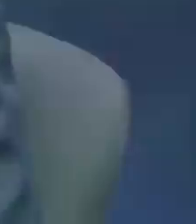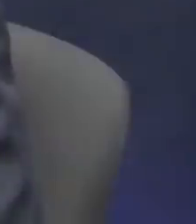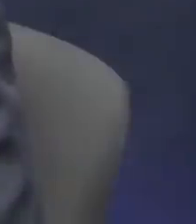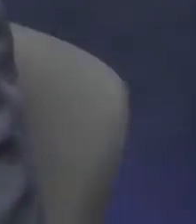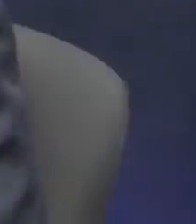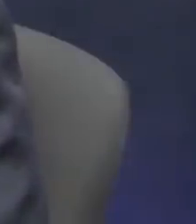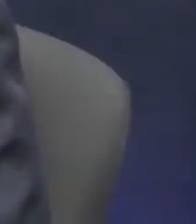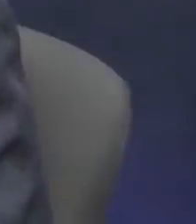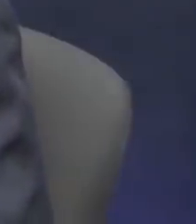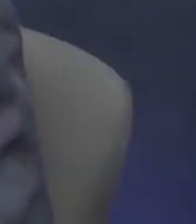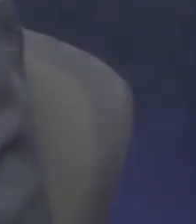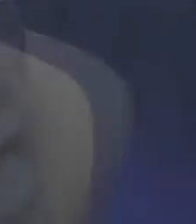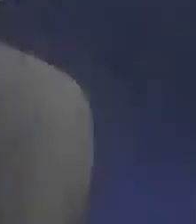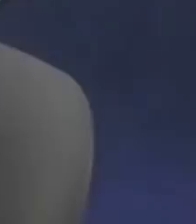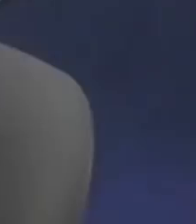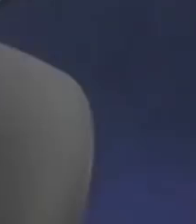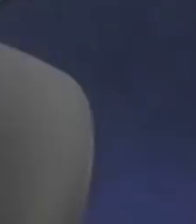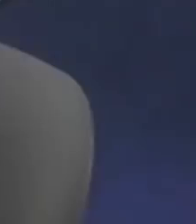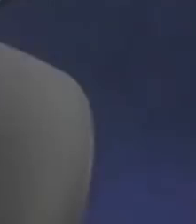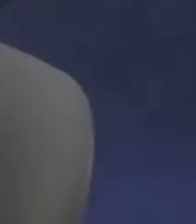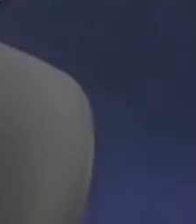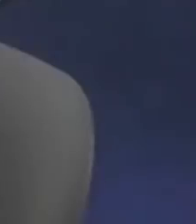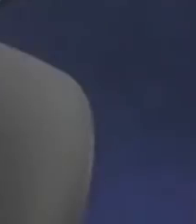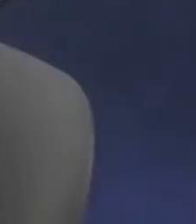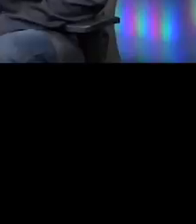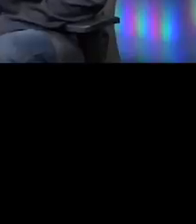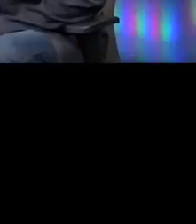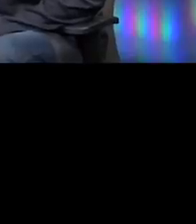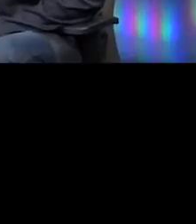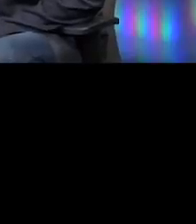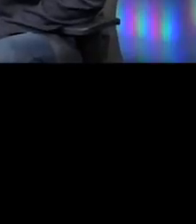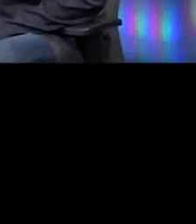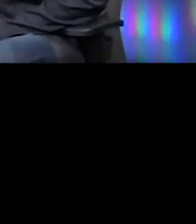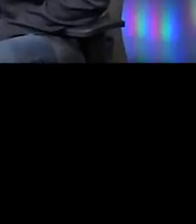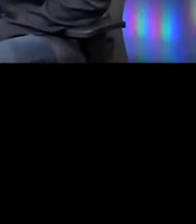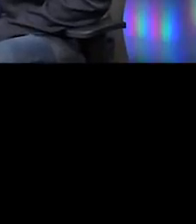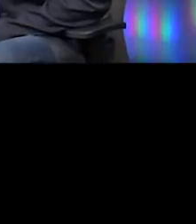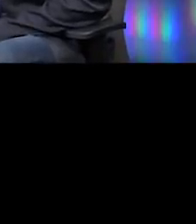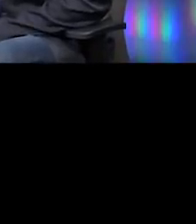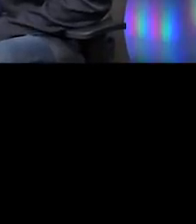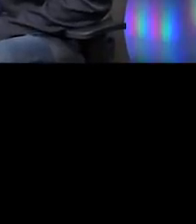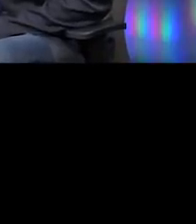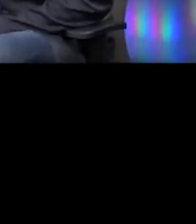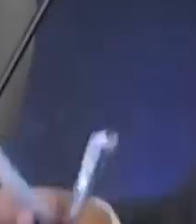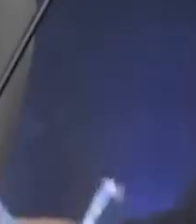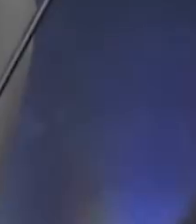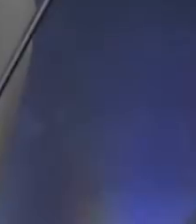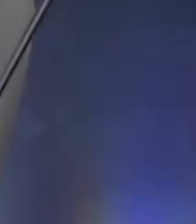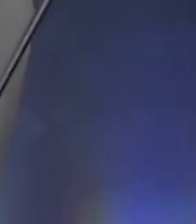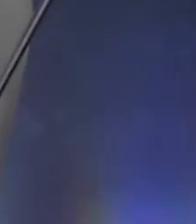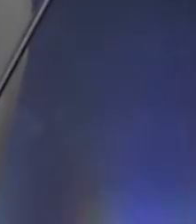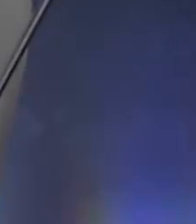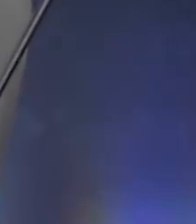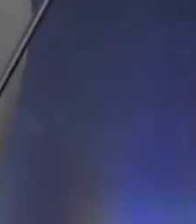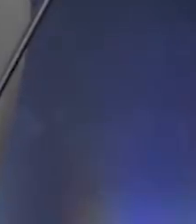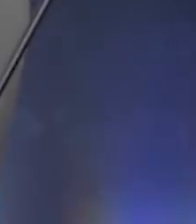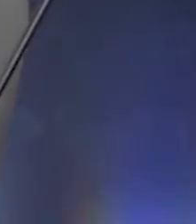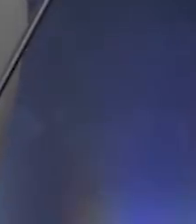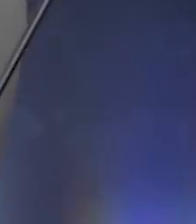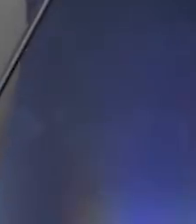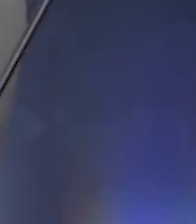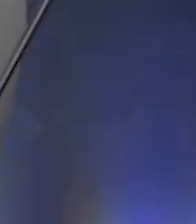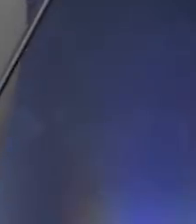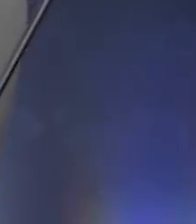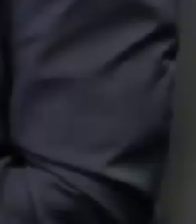bayan. Kamusta mga kapatid na ngayon ay nakatuto? Na bagamat nakakaranas din na makapagsubok ay hindi pa rin nawawala